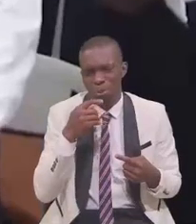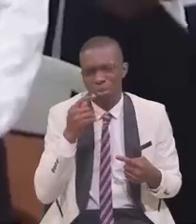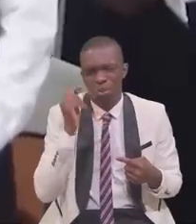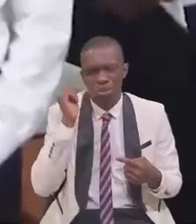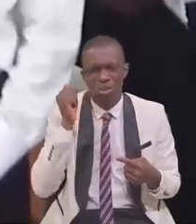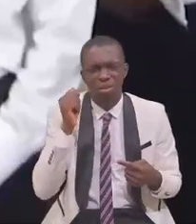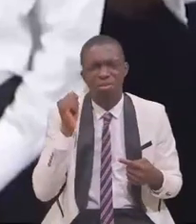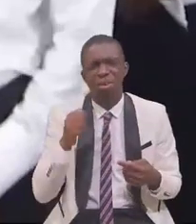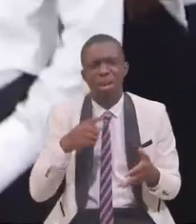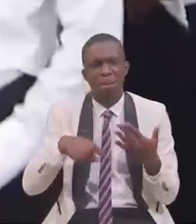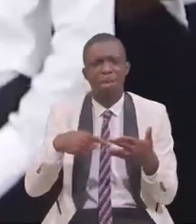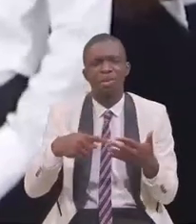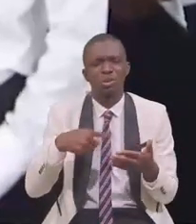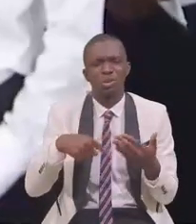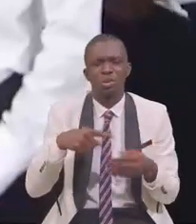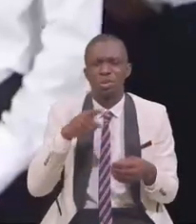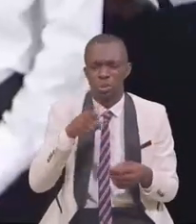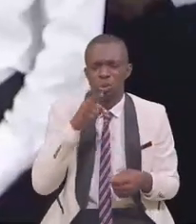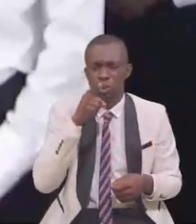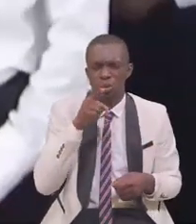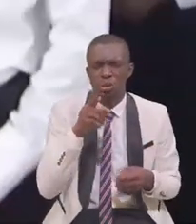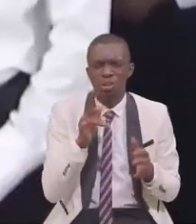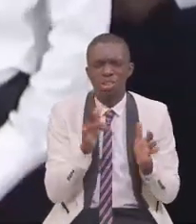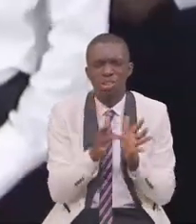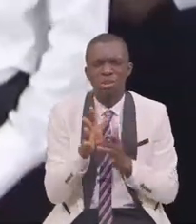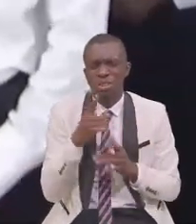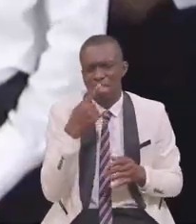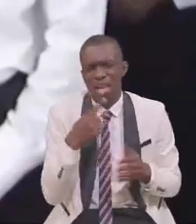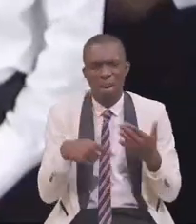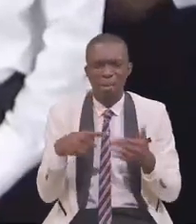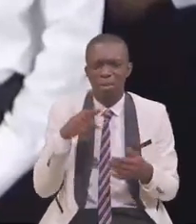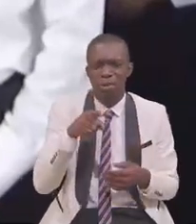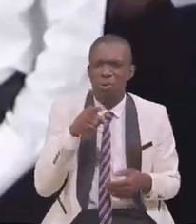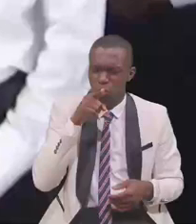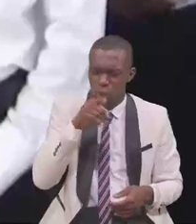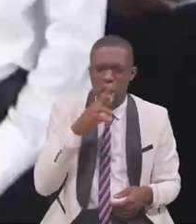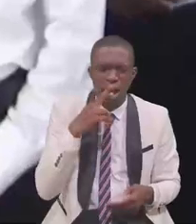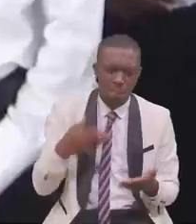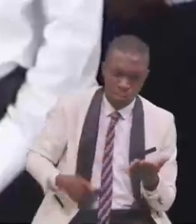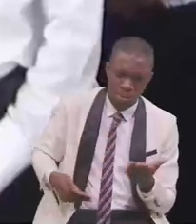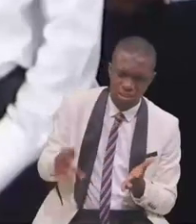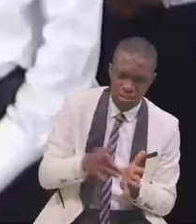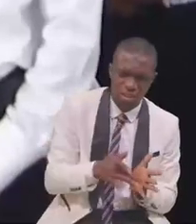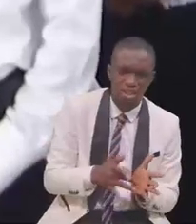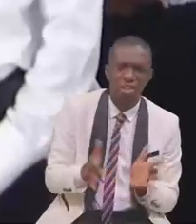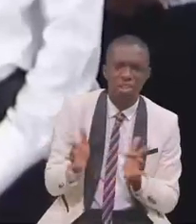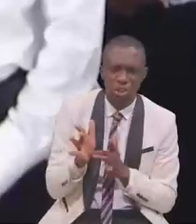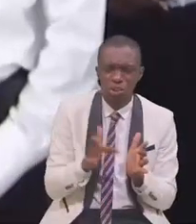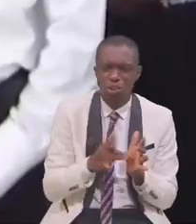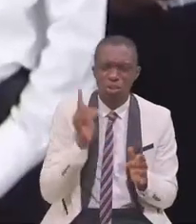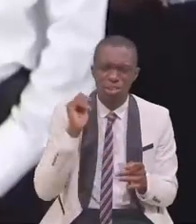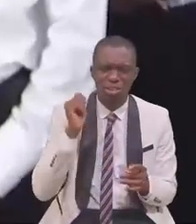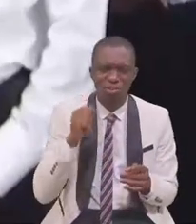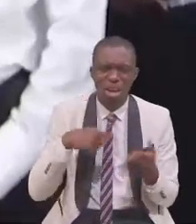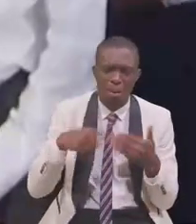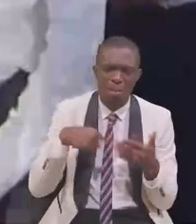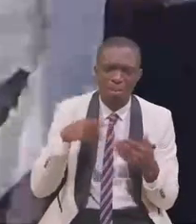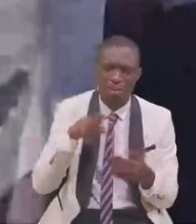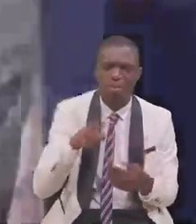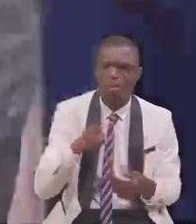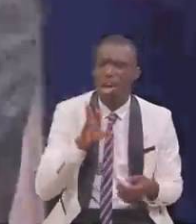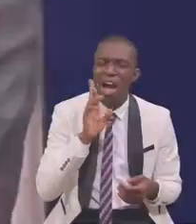il n'est pas du monde. Elle n'est pas du monde. Il est né de nouveau. Il est enfant de Dieu. Et sa vie est pure. Sa vie